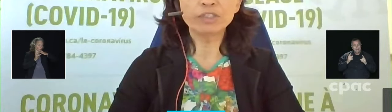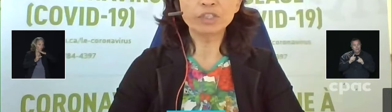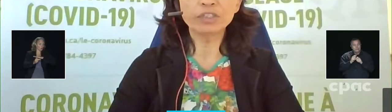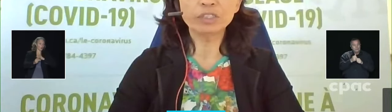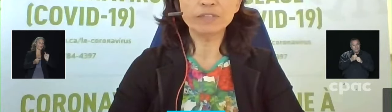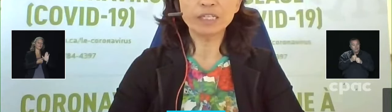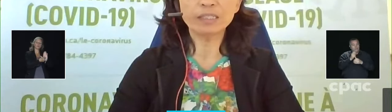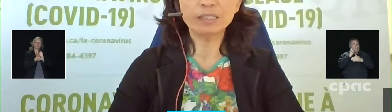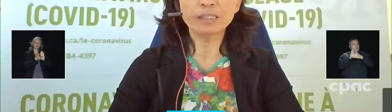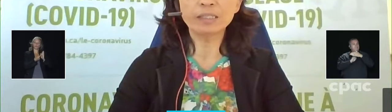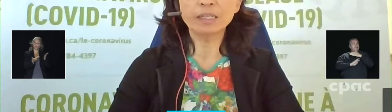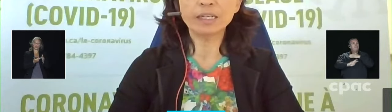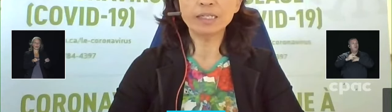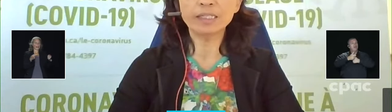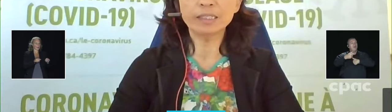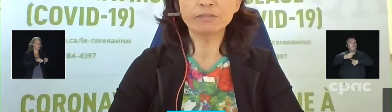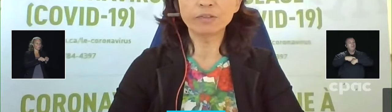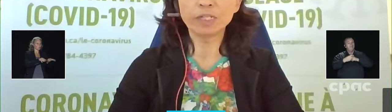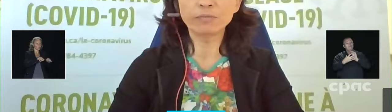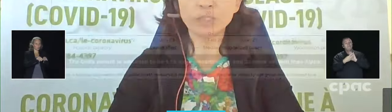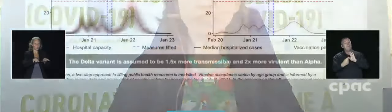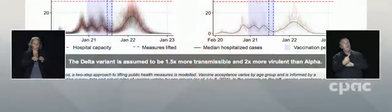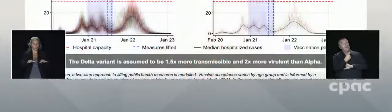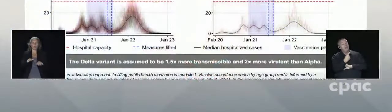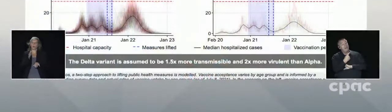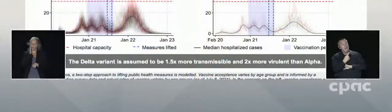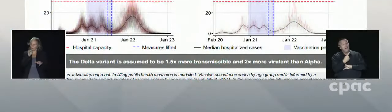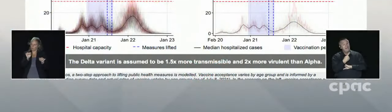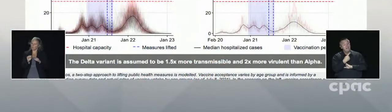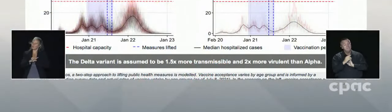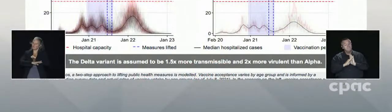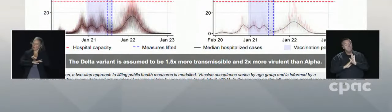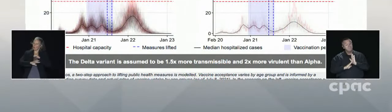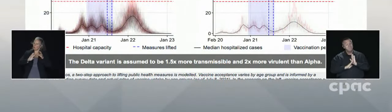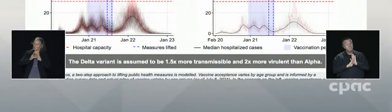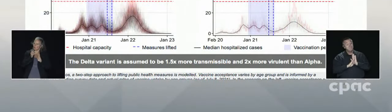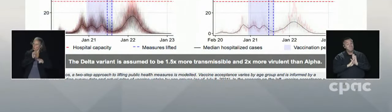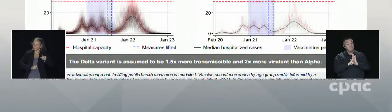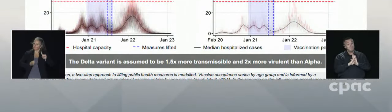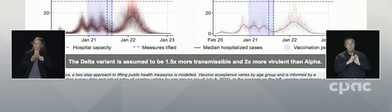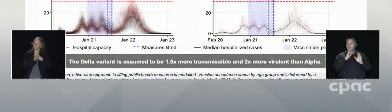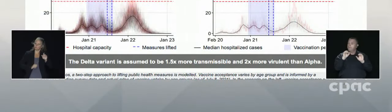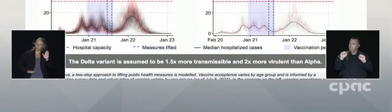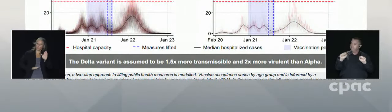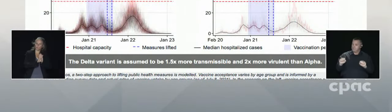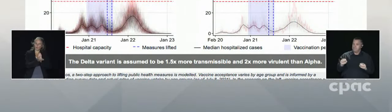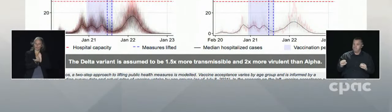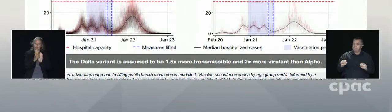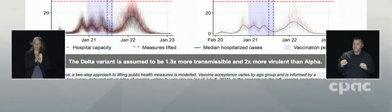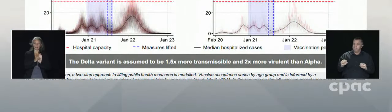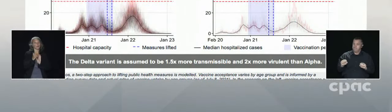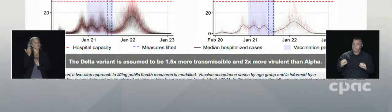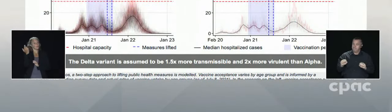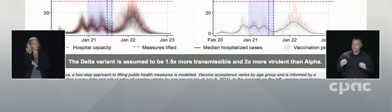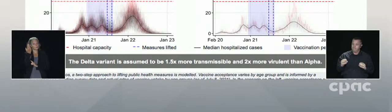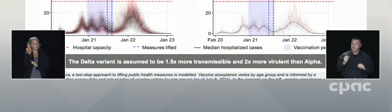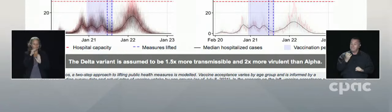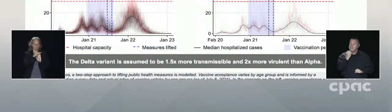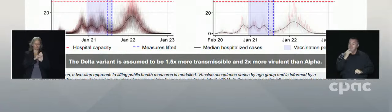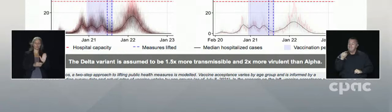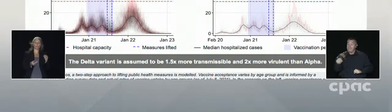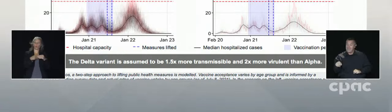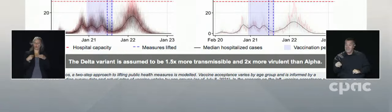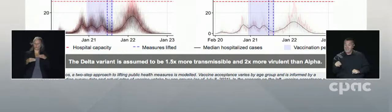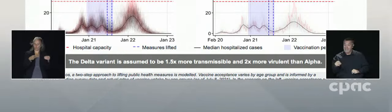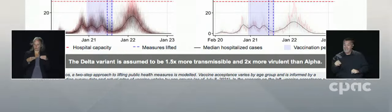a resurgence of cases is likely this fall and winter when restrictive measures and individual precautions are lifted,